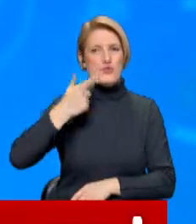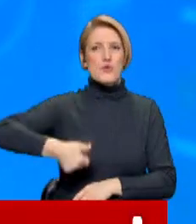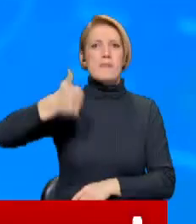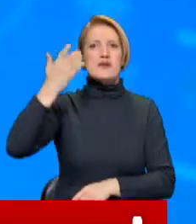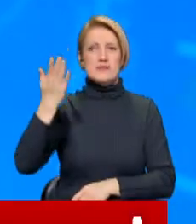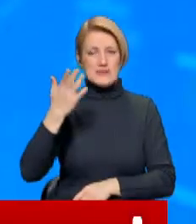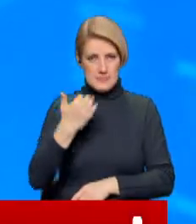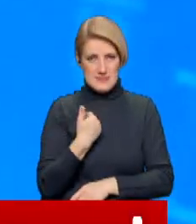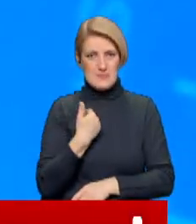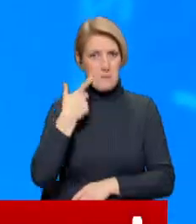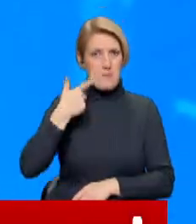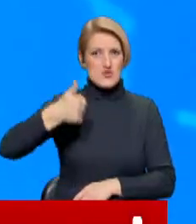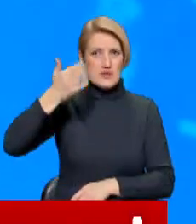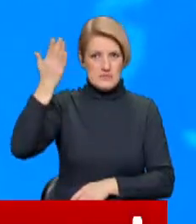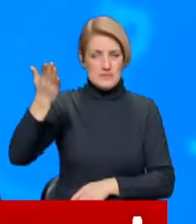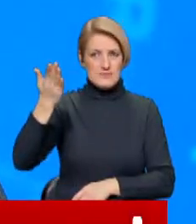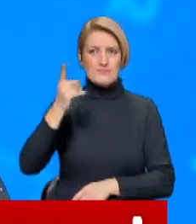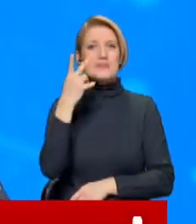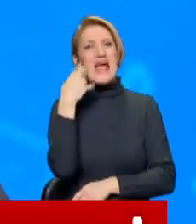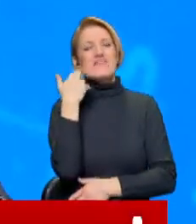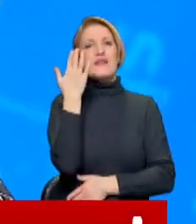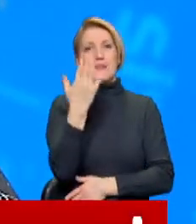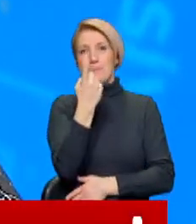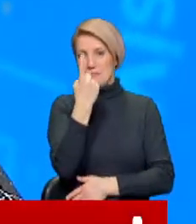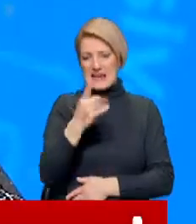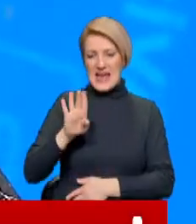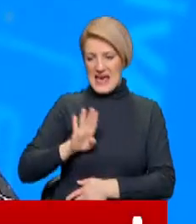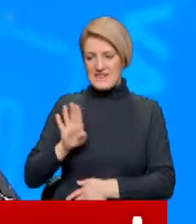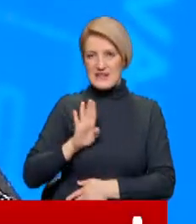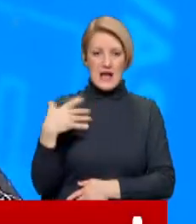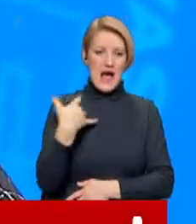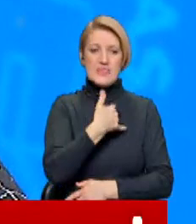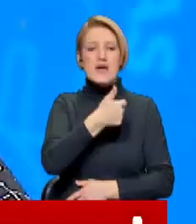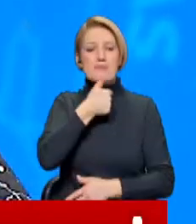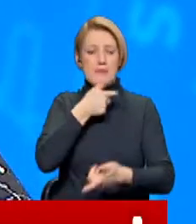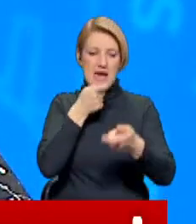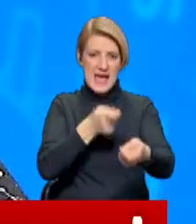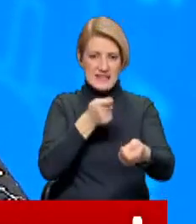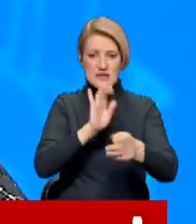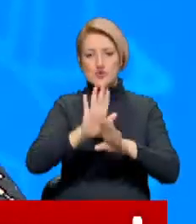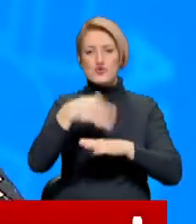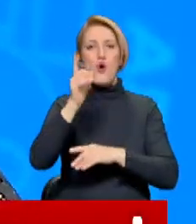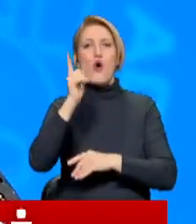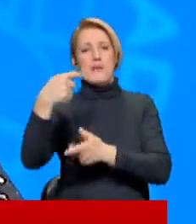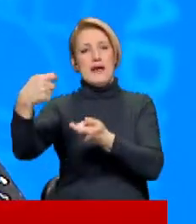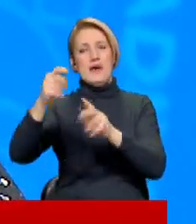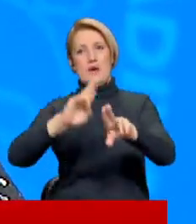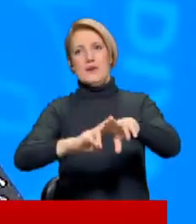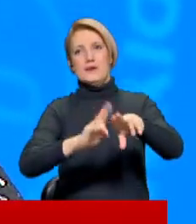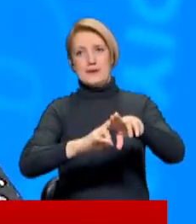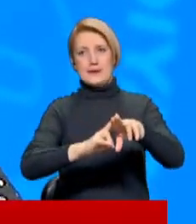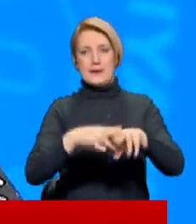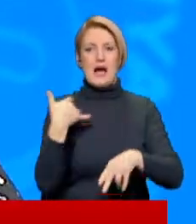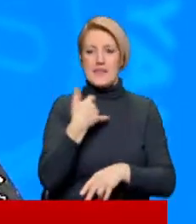Cumhurbaşkanımız madem başımızda. Bir efendim, bir evladı anne baba eğitir, sonra öğretmen. Bizim de anne baba